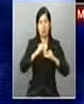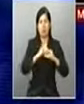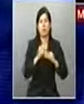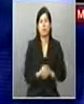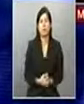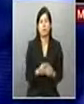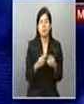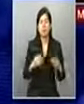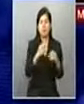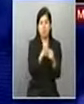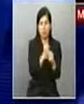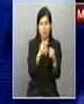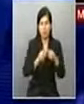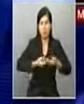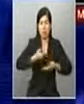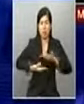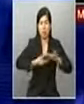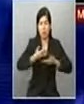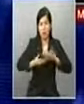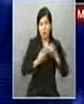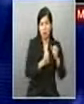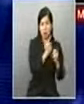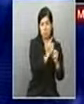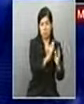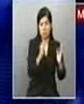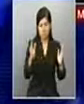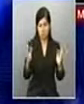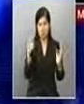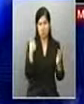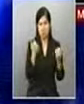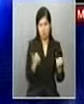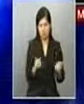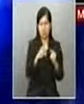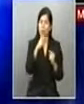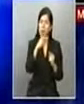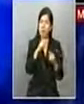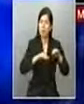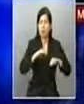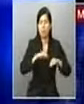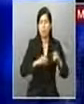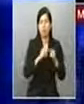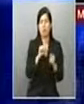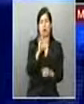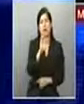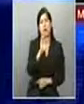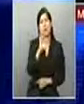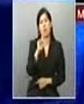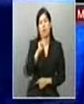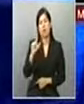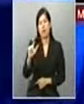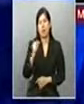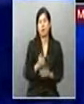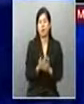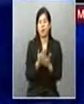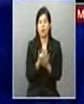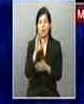วมการขายสุทธิทั้งปีเนี่ยตั้งแต่ต้นปีเนี่ยยังคงเป็นลบอยู่ประมาณ900ล้านมาเลเซียนวิงกิตนะ